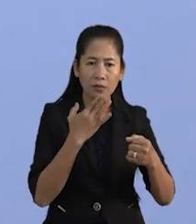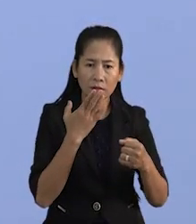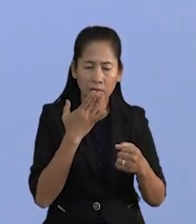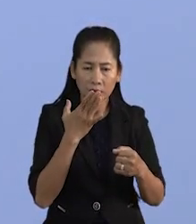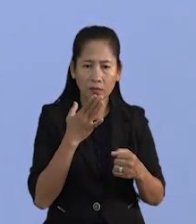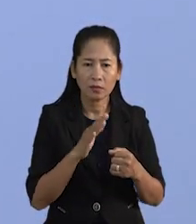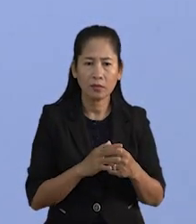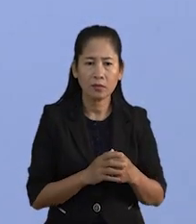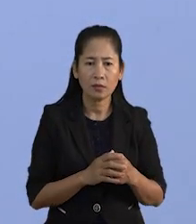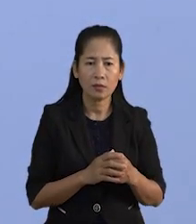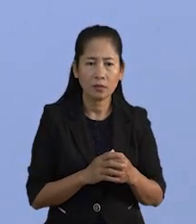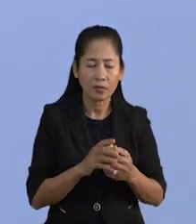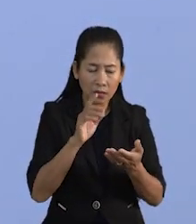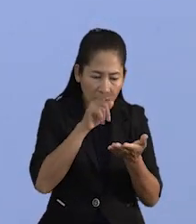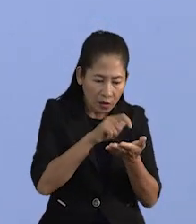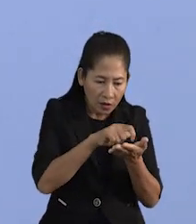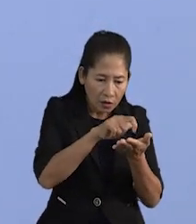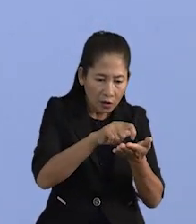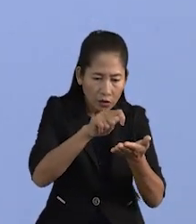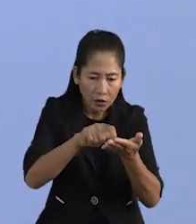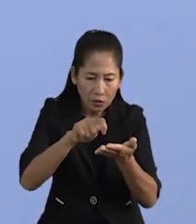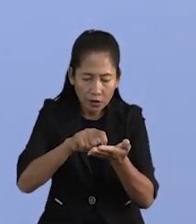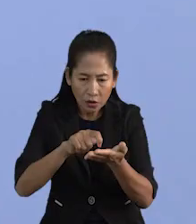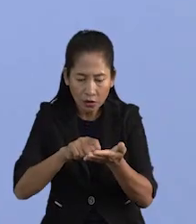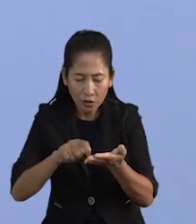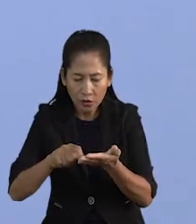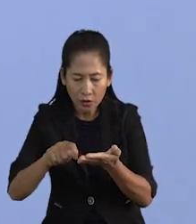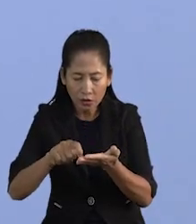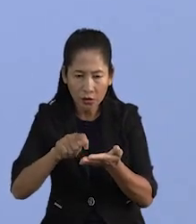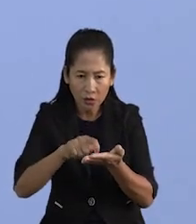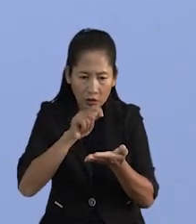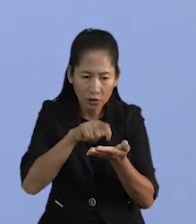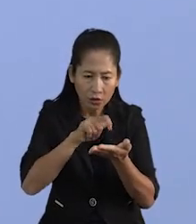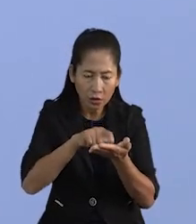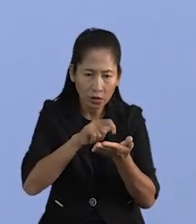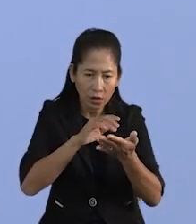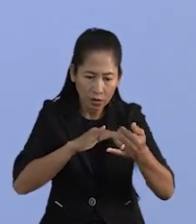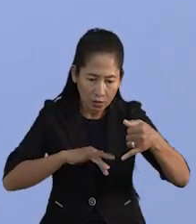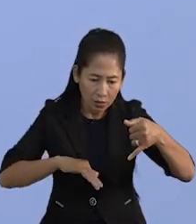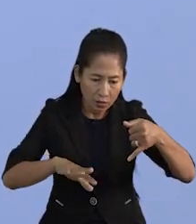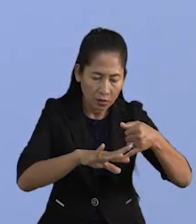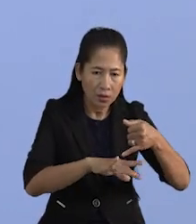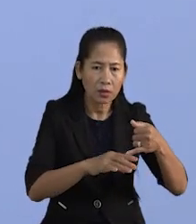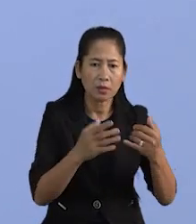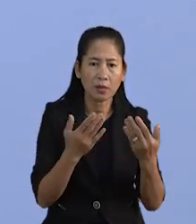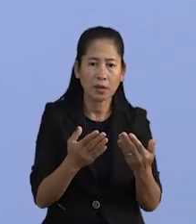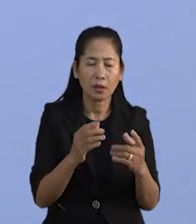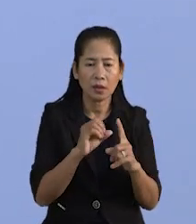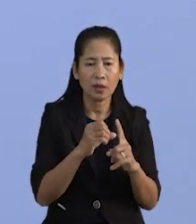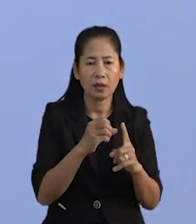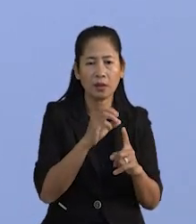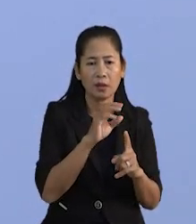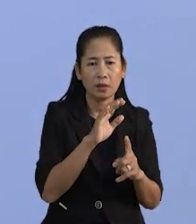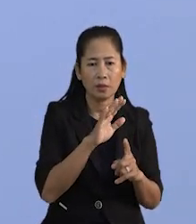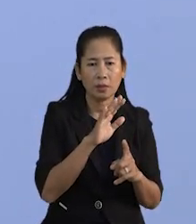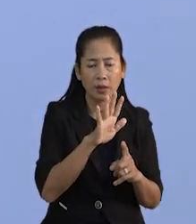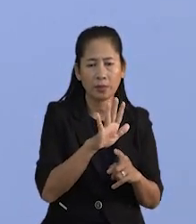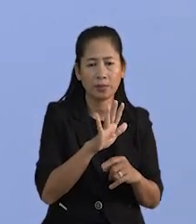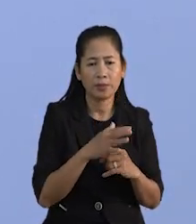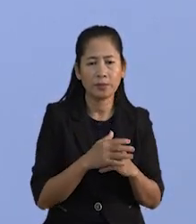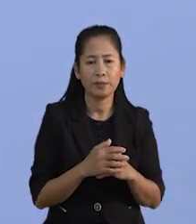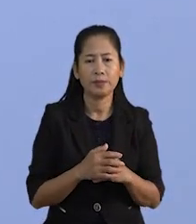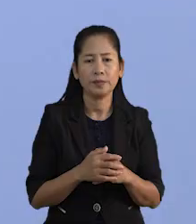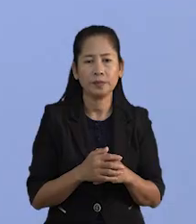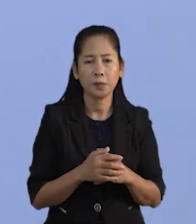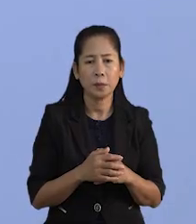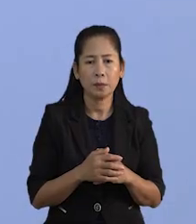ទបាទដើររកចំណីដើររកចំណីទៅនៅថ្ងៃមួយគឺទៅដល់មាត់ត្រពាំងទឹកអញ្ចឹងលបាស់មួយនេះគឺលេខរៀងទី5